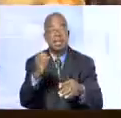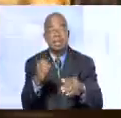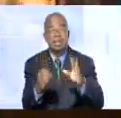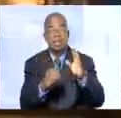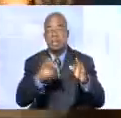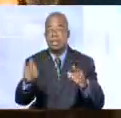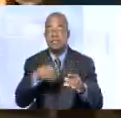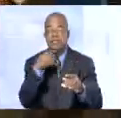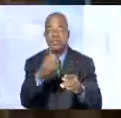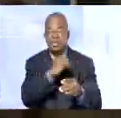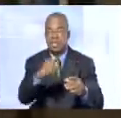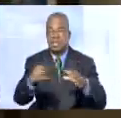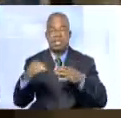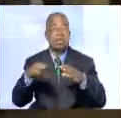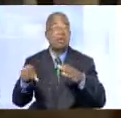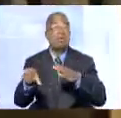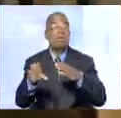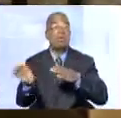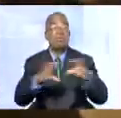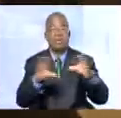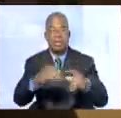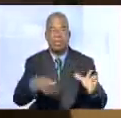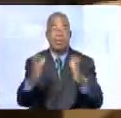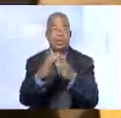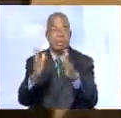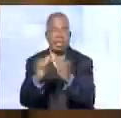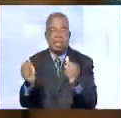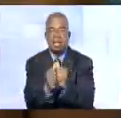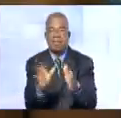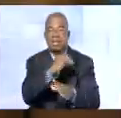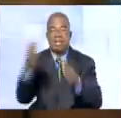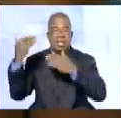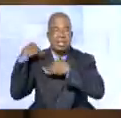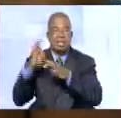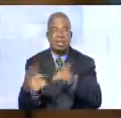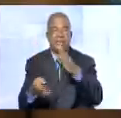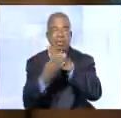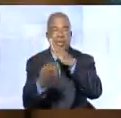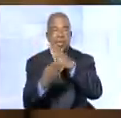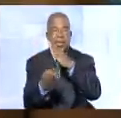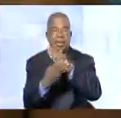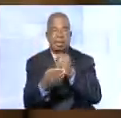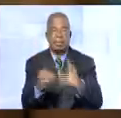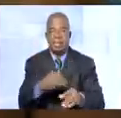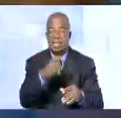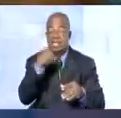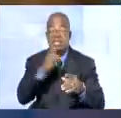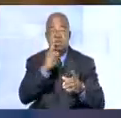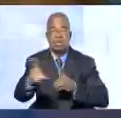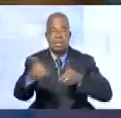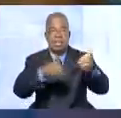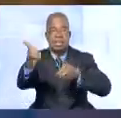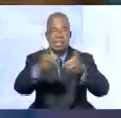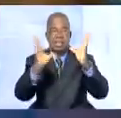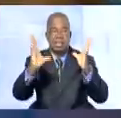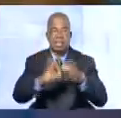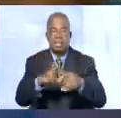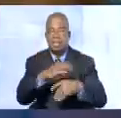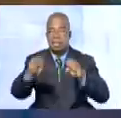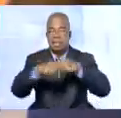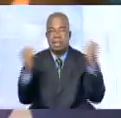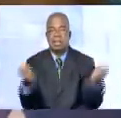Kablan-Duncan a eu une séance de travail avec les patrons du groupe Exim Bank, principal soutien des investisseurs privés dans le pays. Nous avons rencontré donc